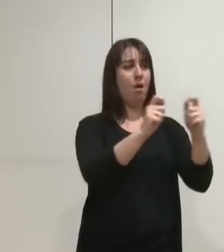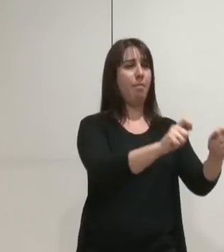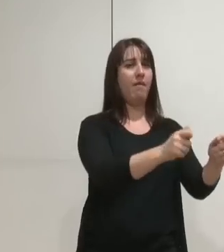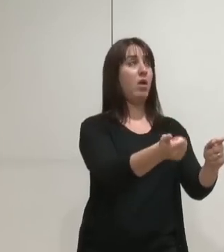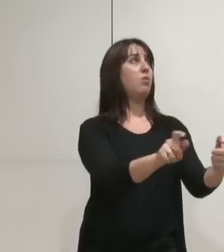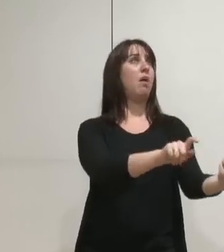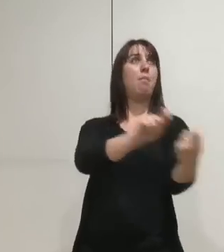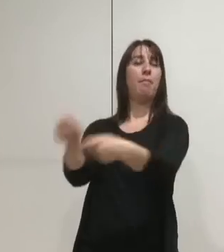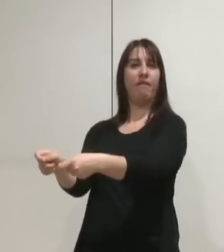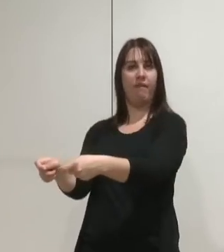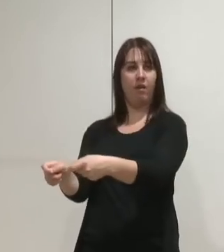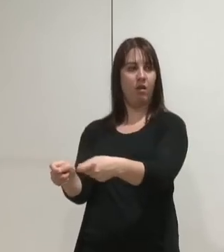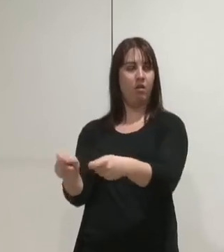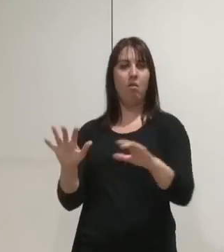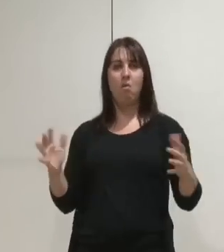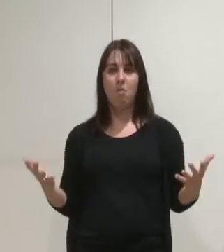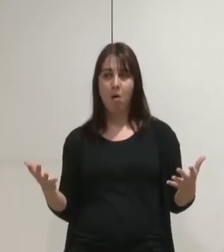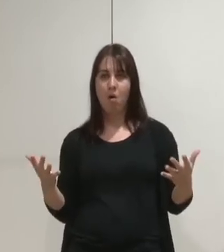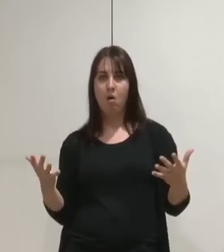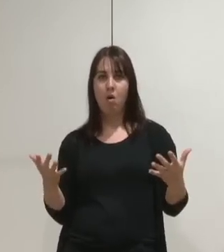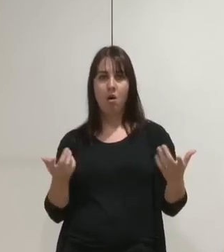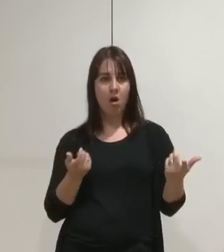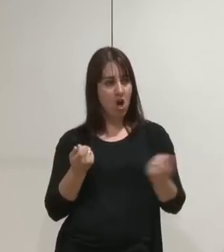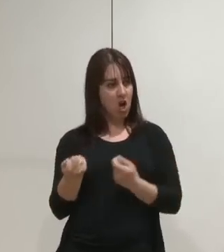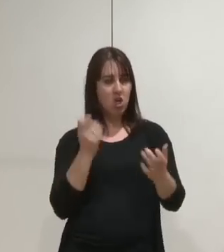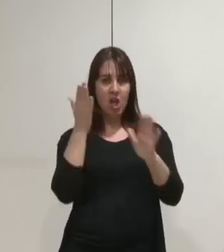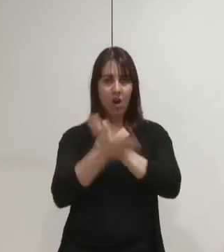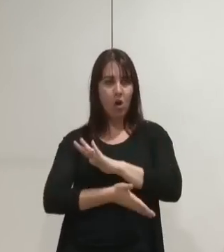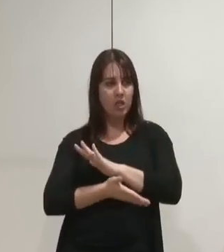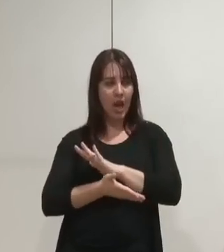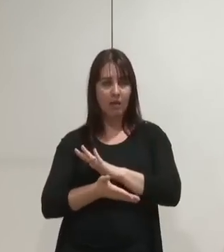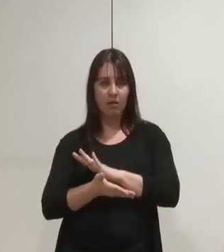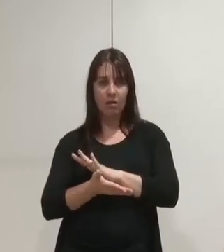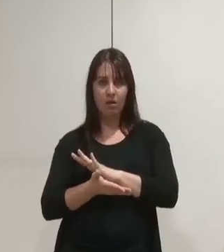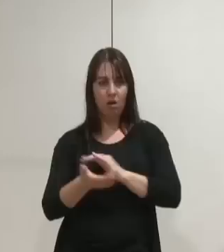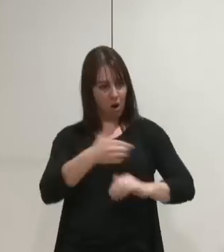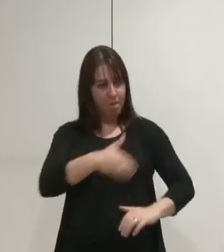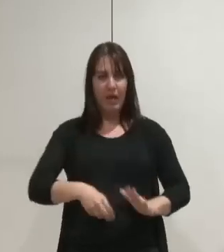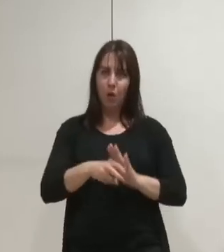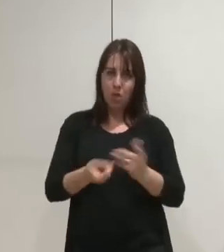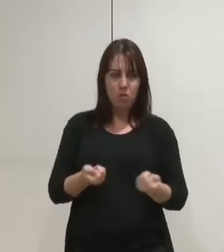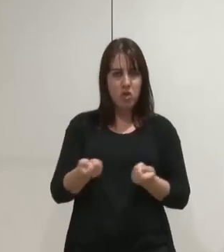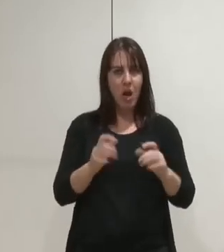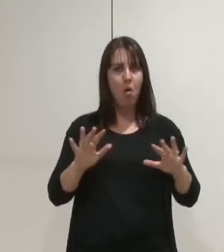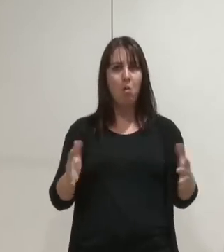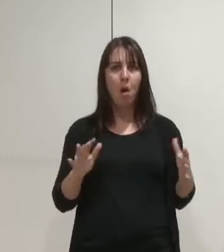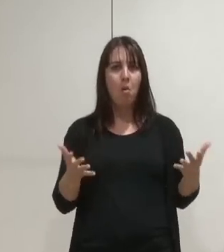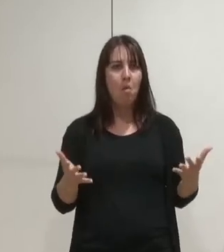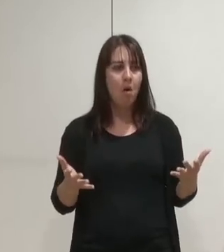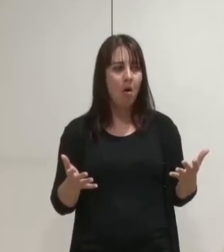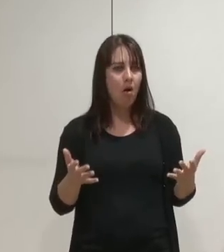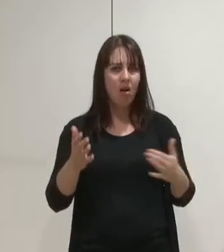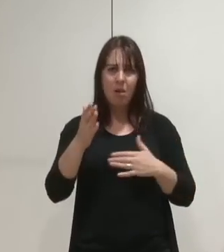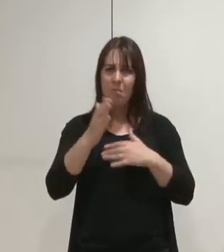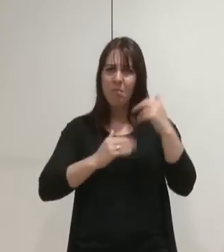combien le fait de de gérer en direct ce genre d'activité n'est pas n'est vraiment pas notre